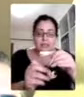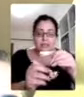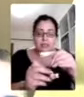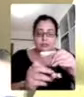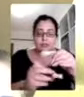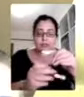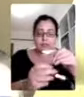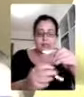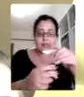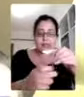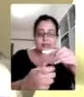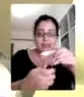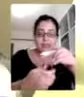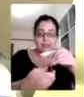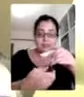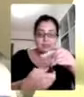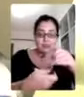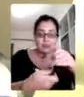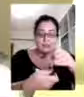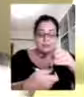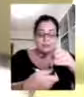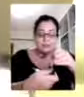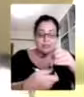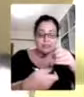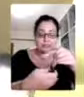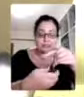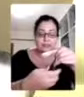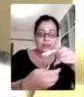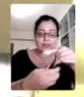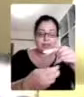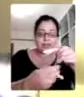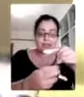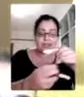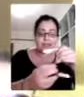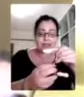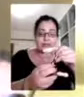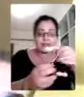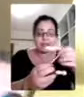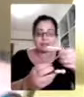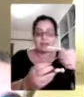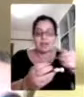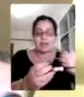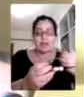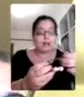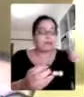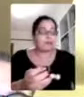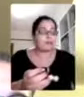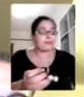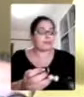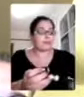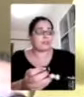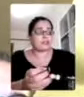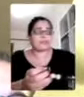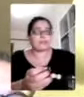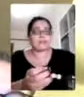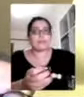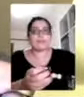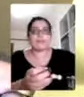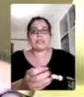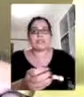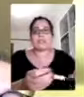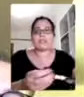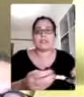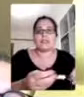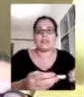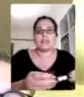Benim daha önce gördüğüm Hangouts gibi gelmedi bana. Ona bir zaman ayırıp aslında bir bakmak lazım. Ama bu Bakmak lazım. Facebook'unki,